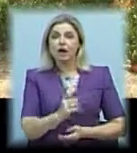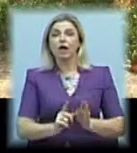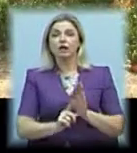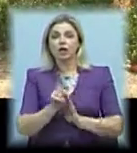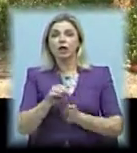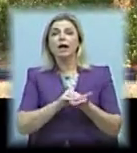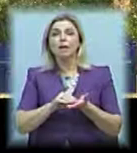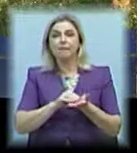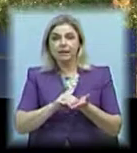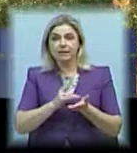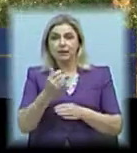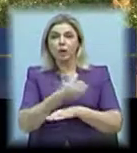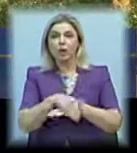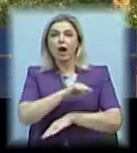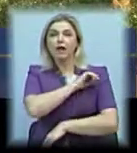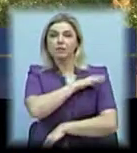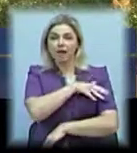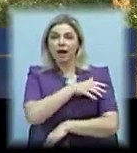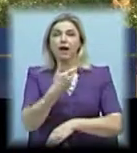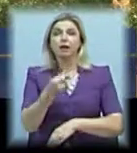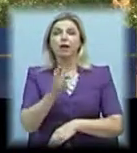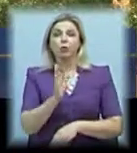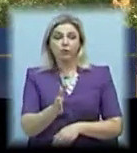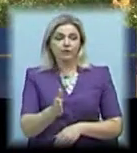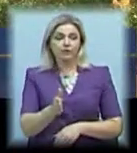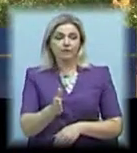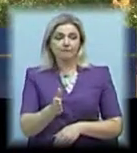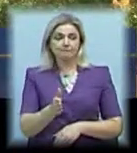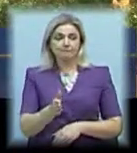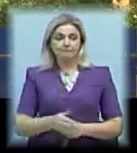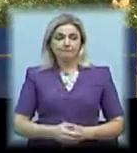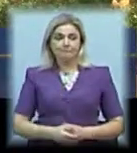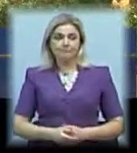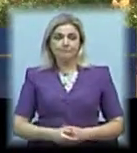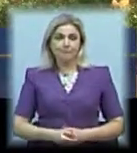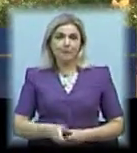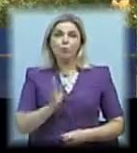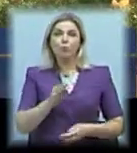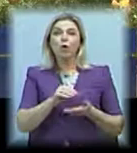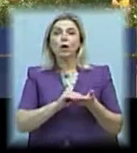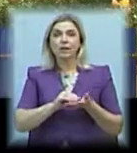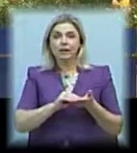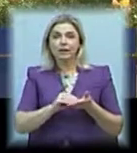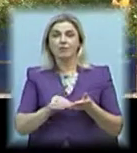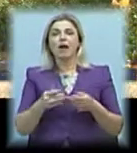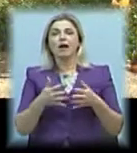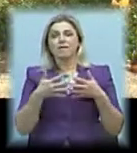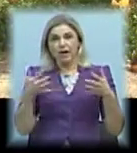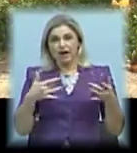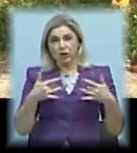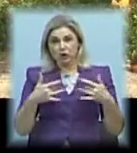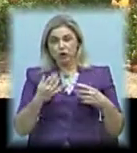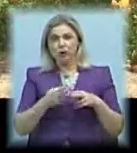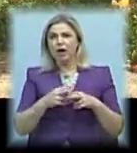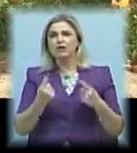почнуться репетиції на вулиці Адміральській, де буде будуть репетиції великого флешмоба. Це дуже